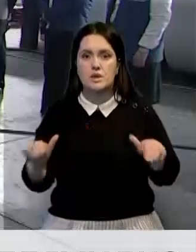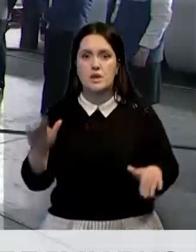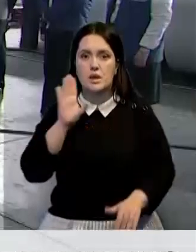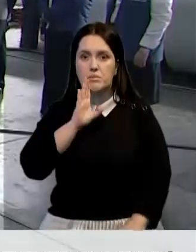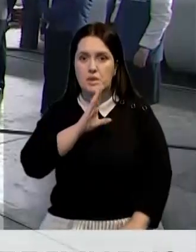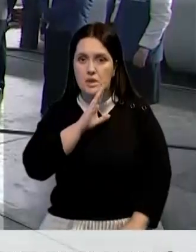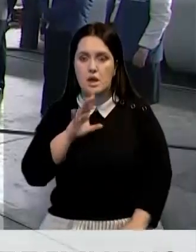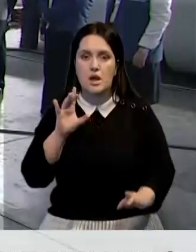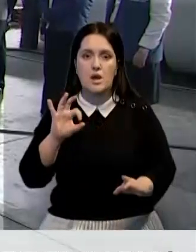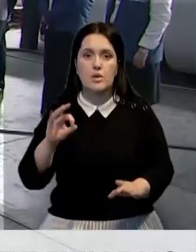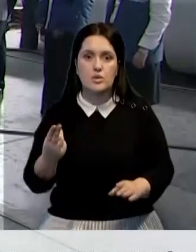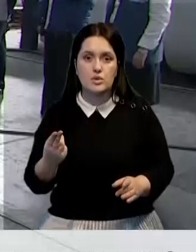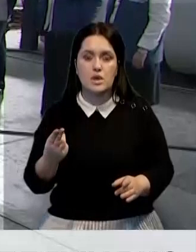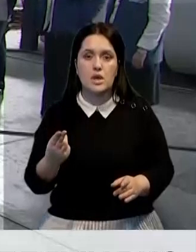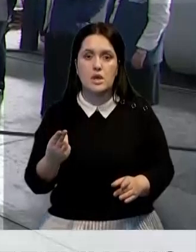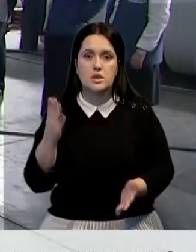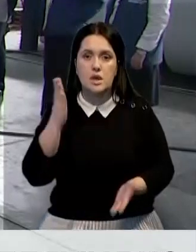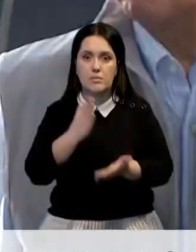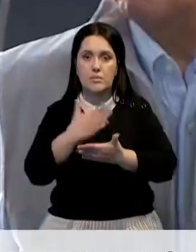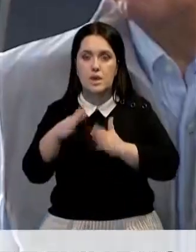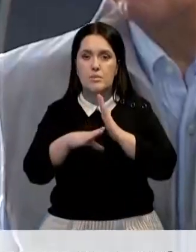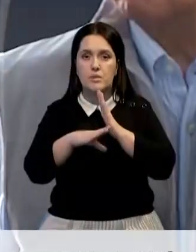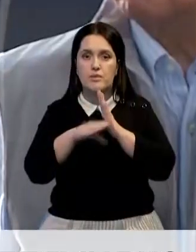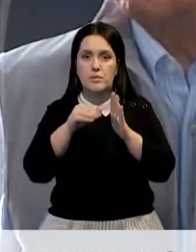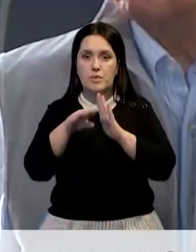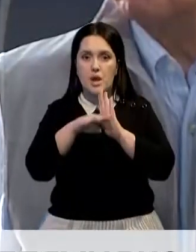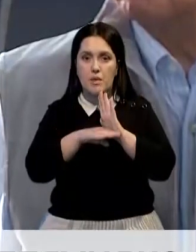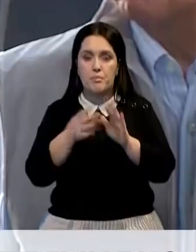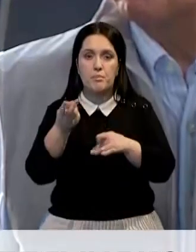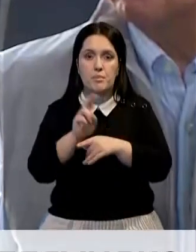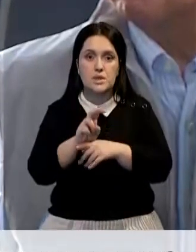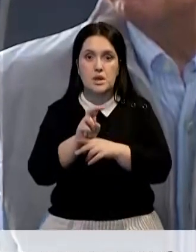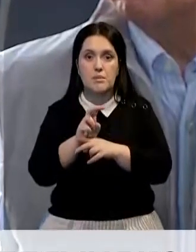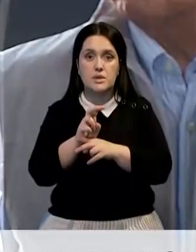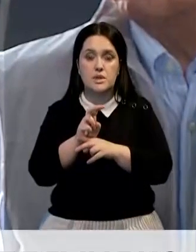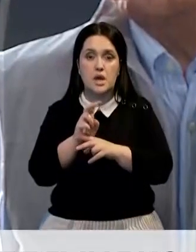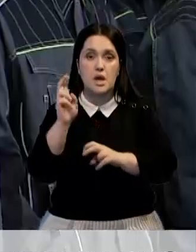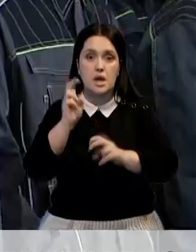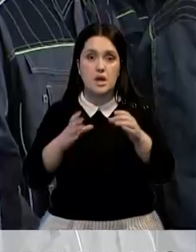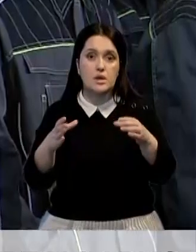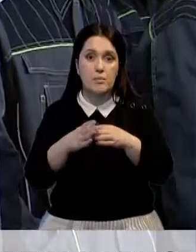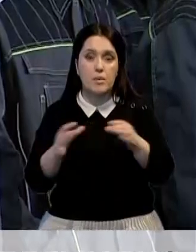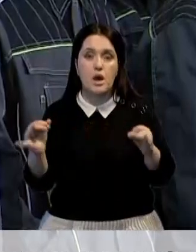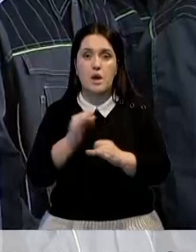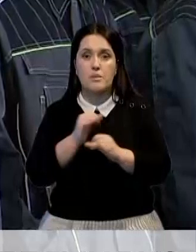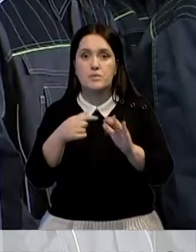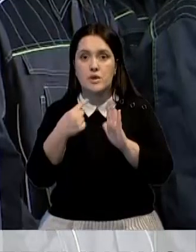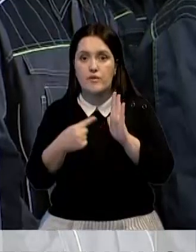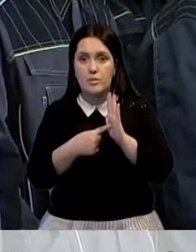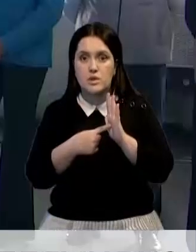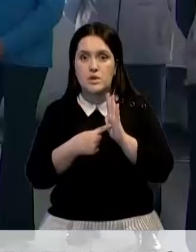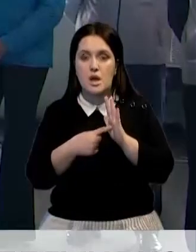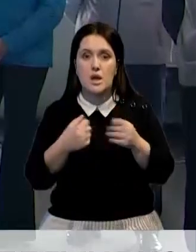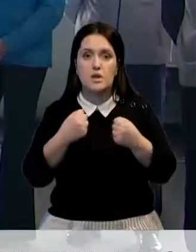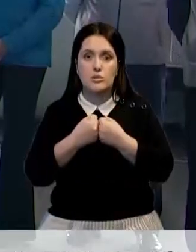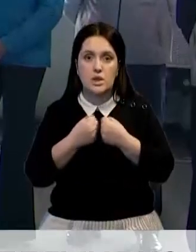они встретились с многодетными матерями, рассказали о социальном направлении предвыборной программы. Посетили производственно-инжиниринговую компанию, где обсудили